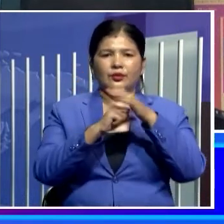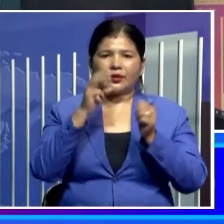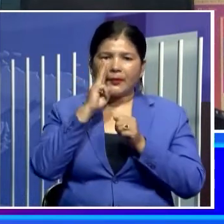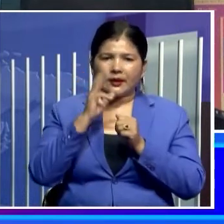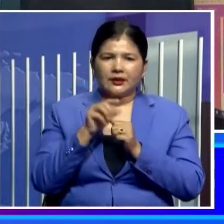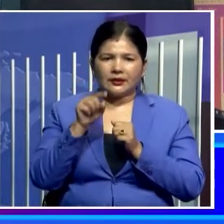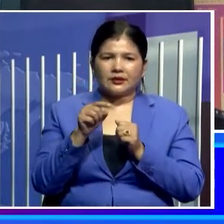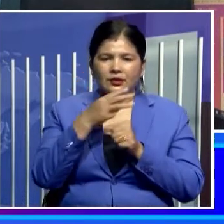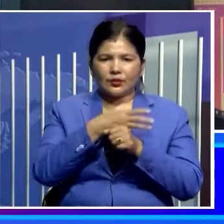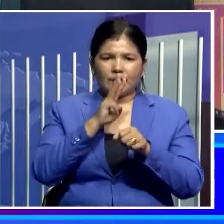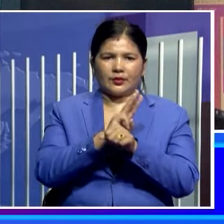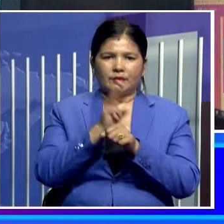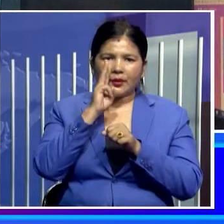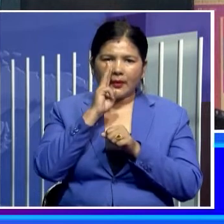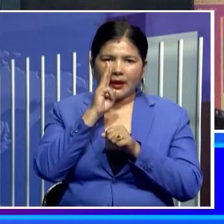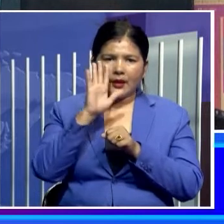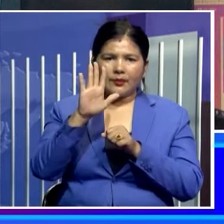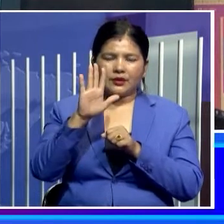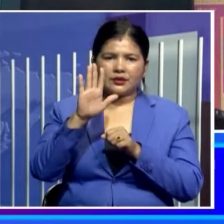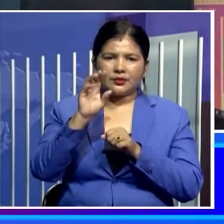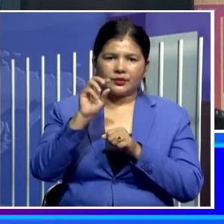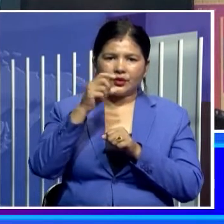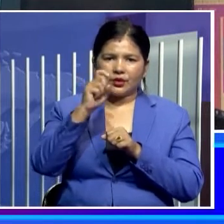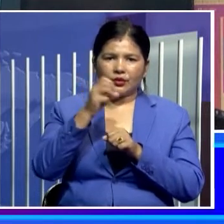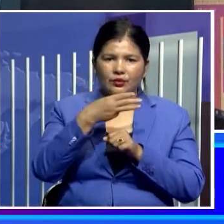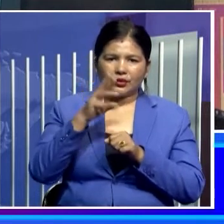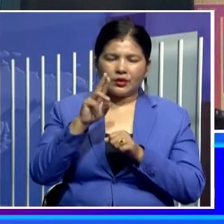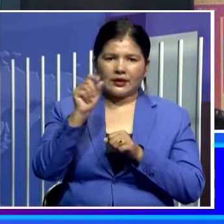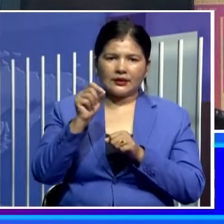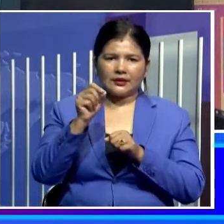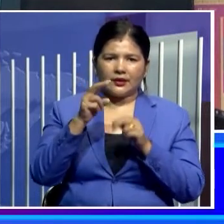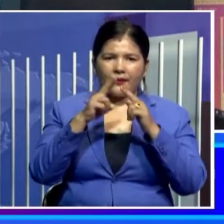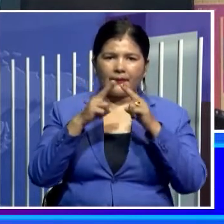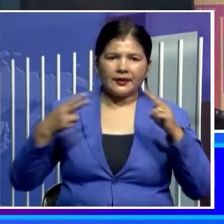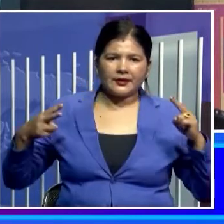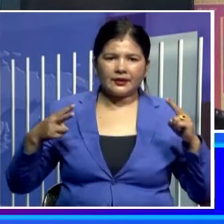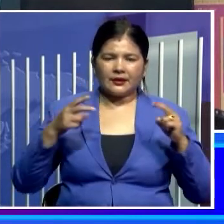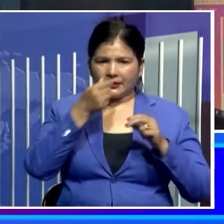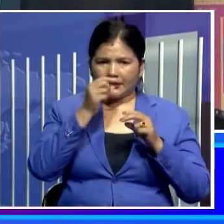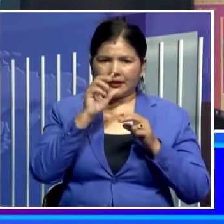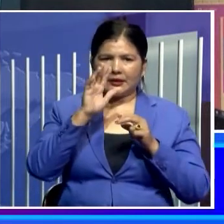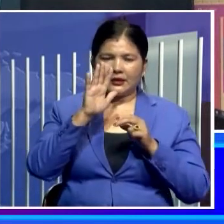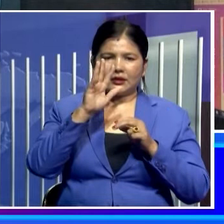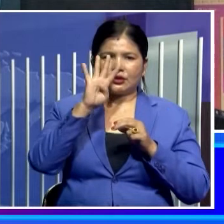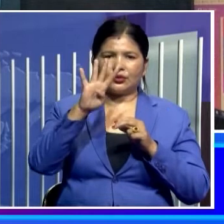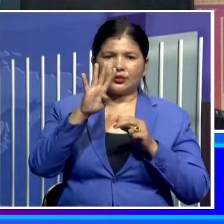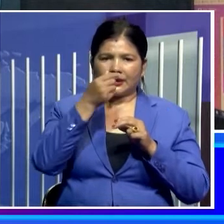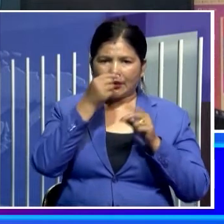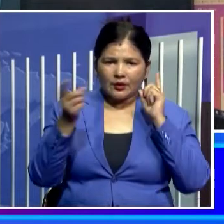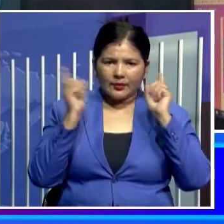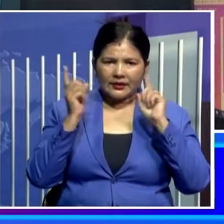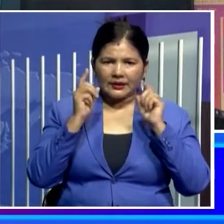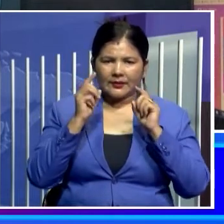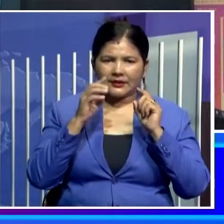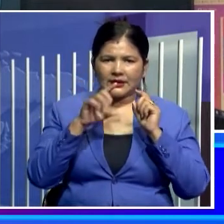गरी उपप्रमुखमा चाहिँ पञ्चपुरी, गुरुबाकोट, भेरीगङ्गा नगरपालिका, चौकुने गाउँपालिका र बराताल गाउँपालिकामा चाहिँ